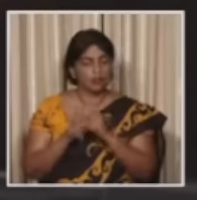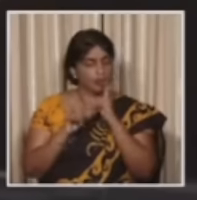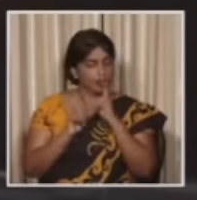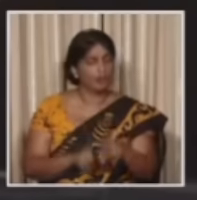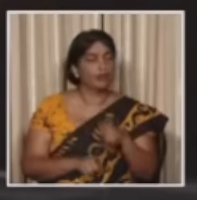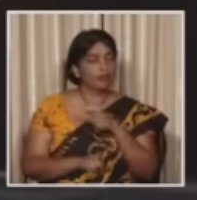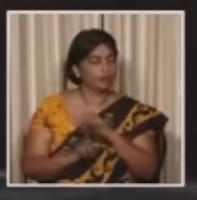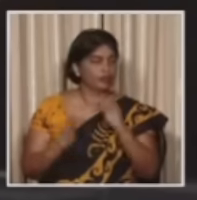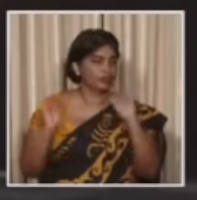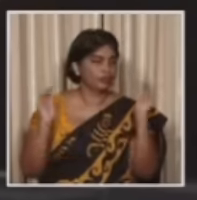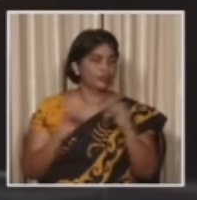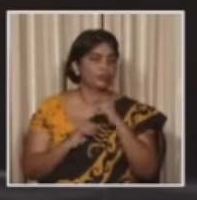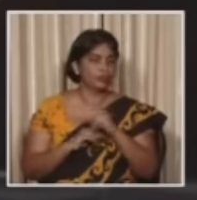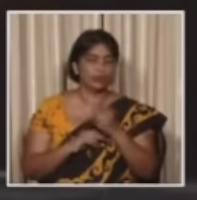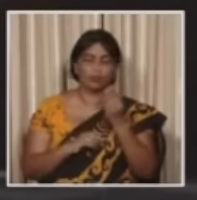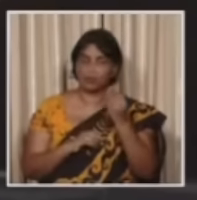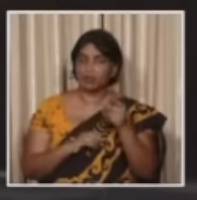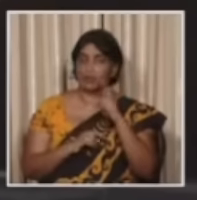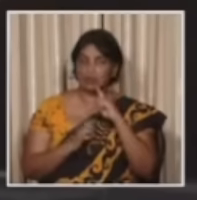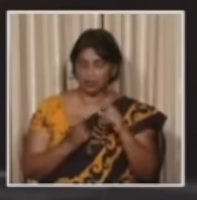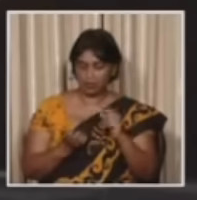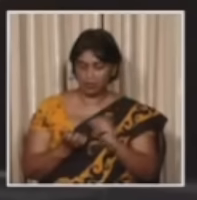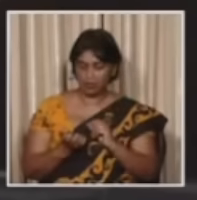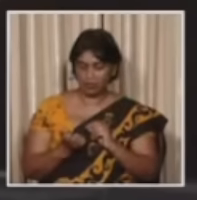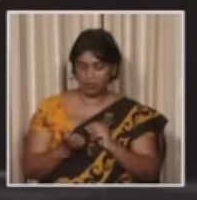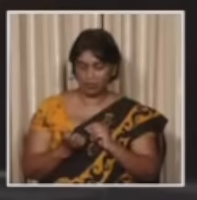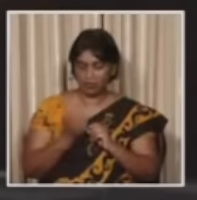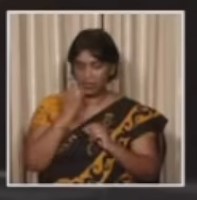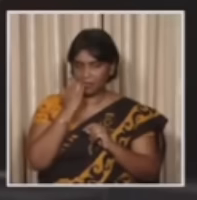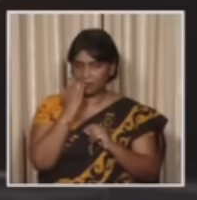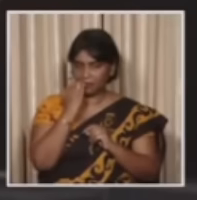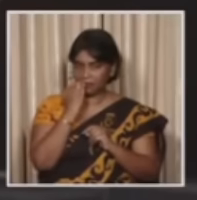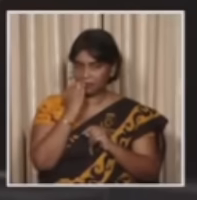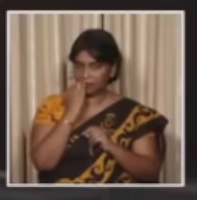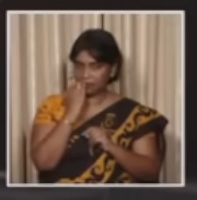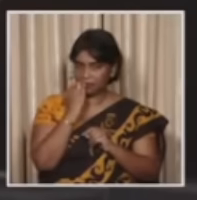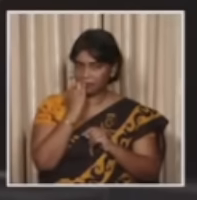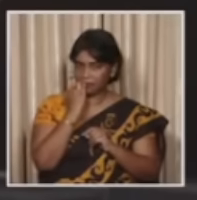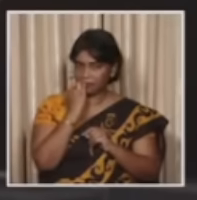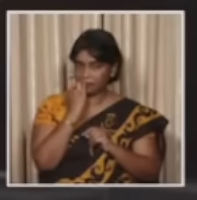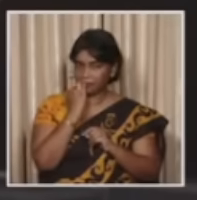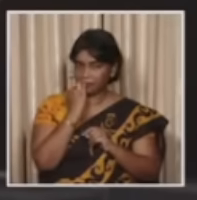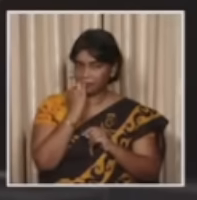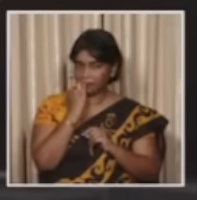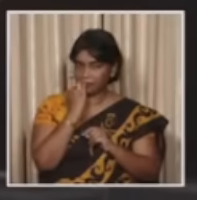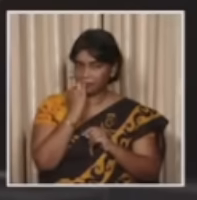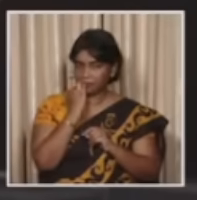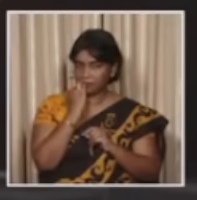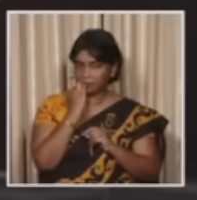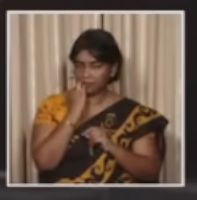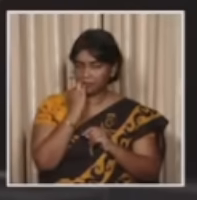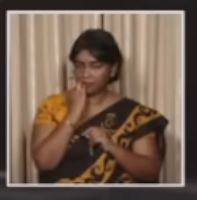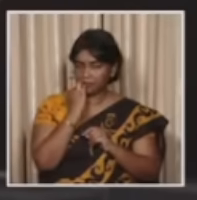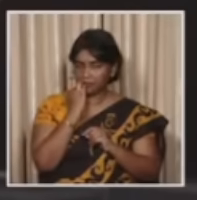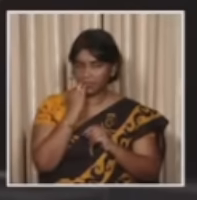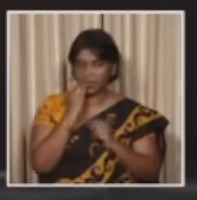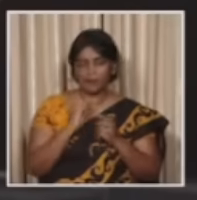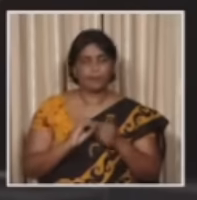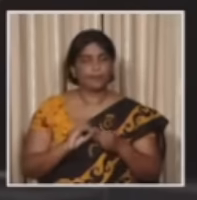එක පොඩ්ඩක් මට තප්පරයක් දෙන්න මේ විමල් මේ නියෝජ්‍ය